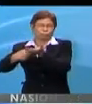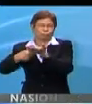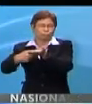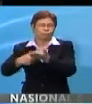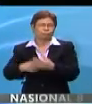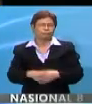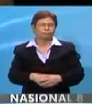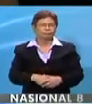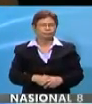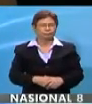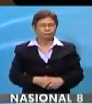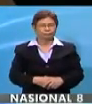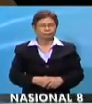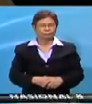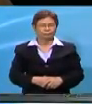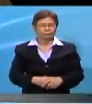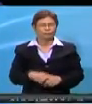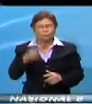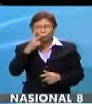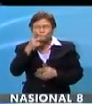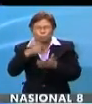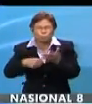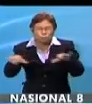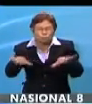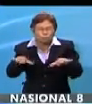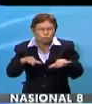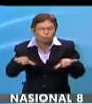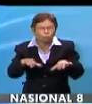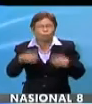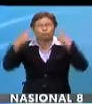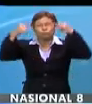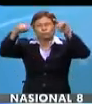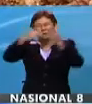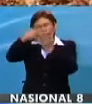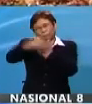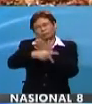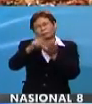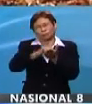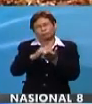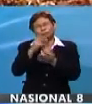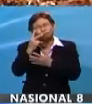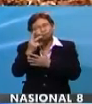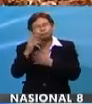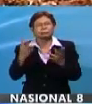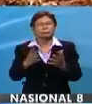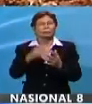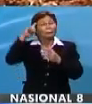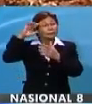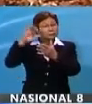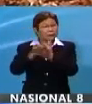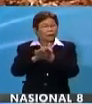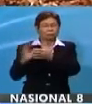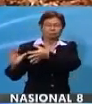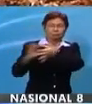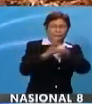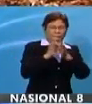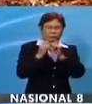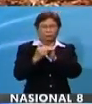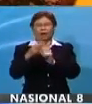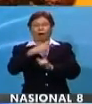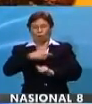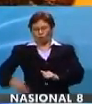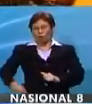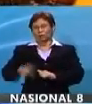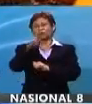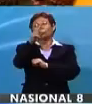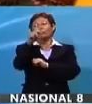we see in Indonesia that they want to go further downstream. Beliau percaya kerjasama dengan Raja Wali